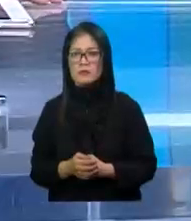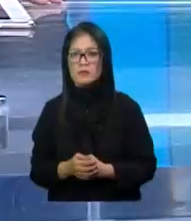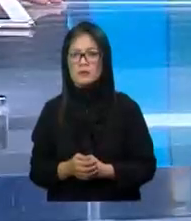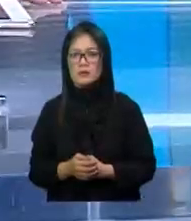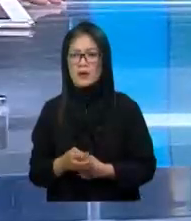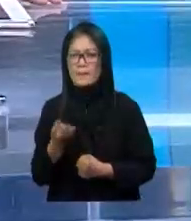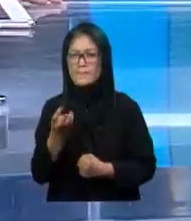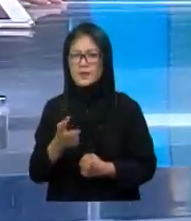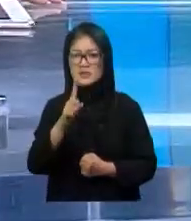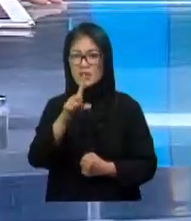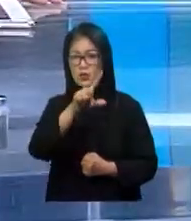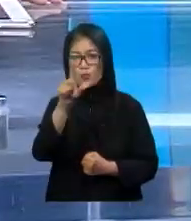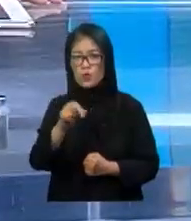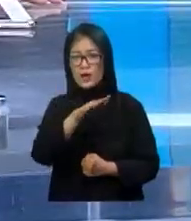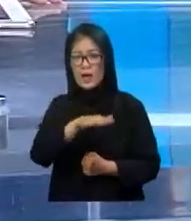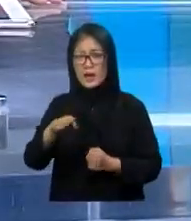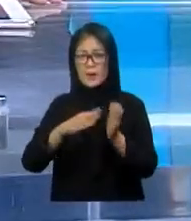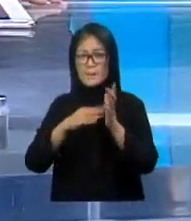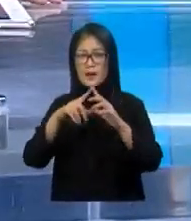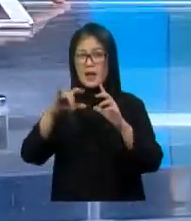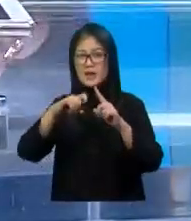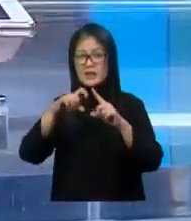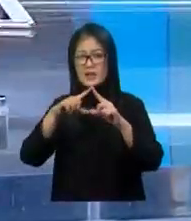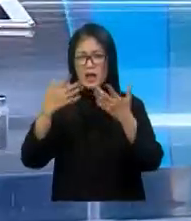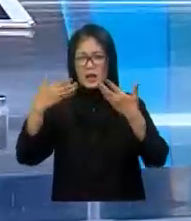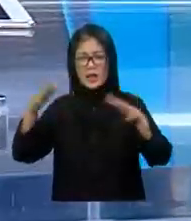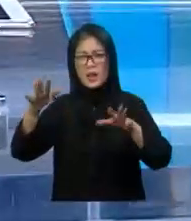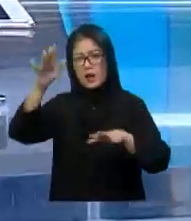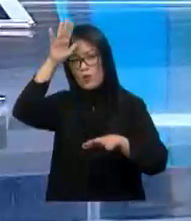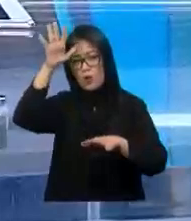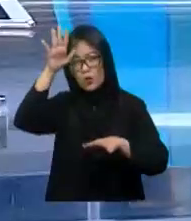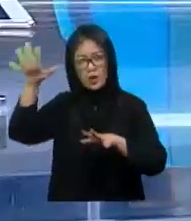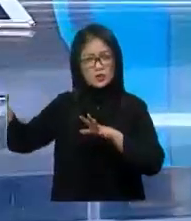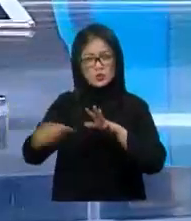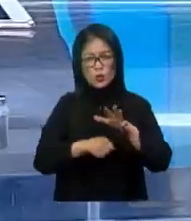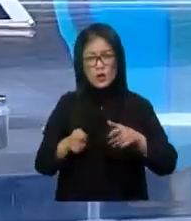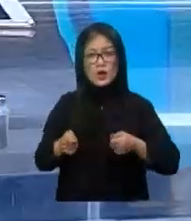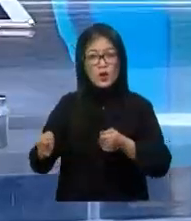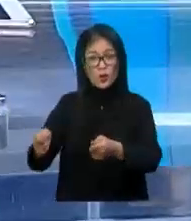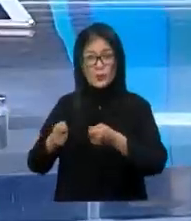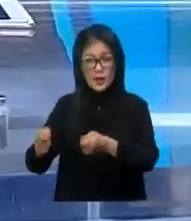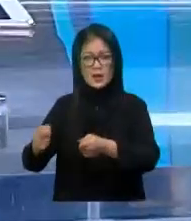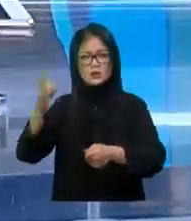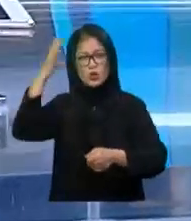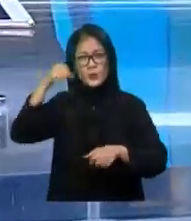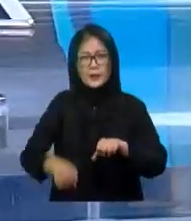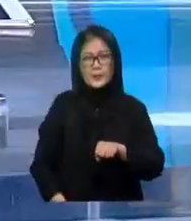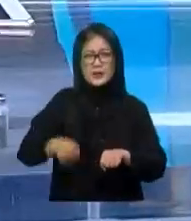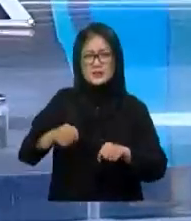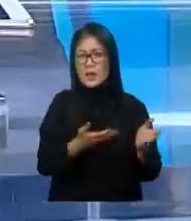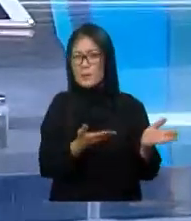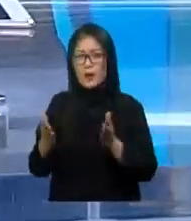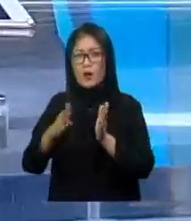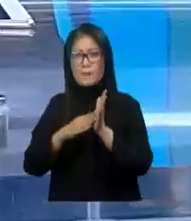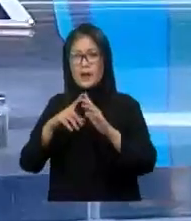Pemirsa, hampir satu bulan bocah Malika hilang diculik manusia gerobak. Sopir bajai yang membawa Malika dan penculiknya